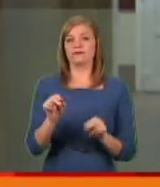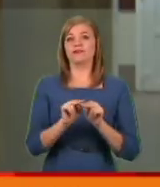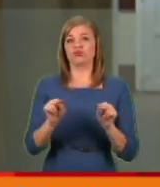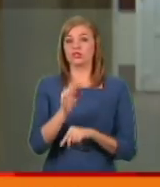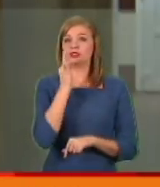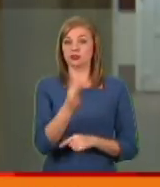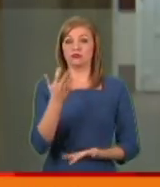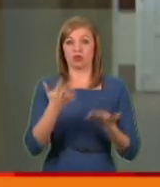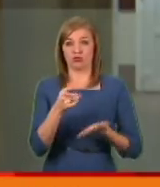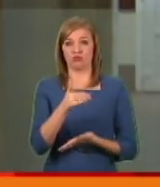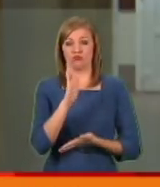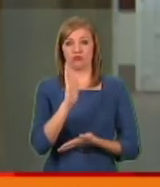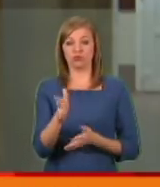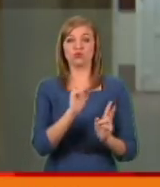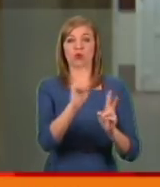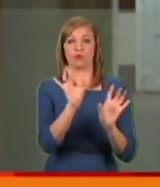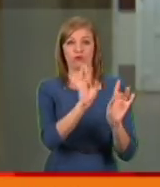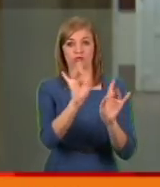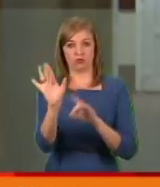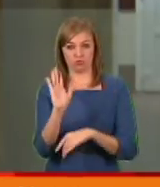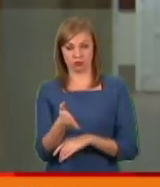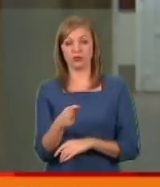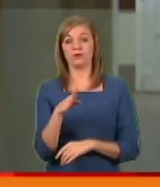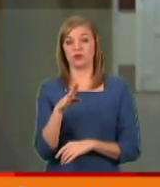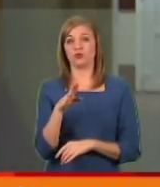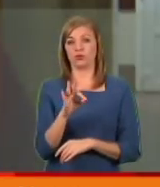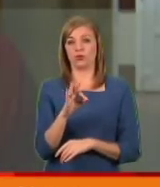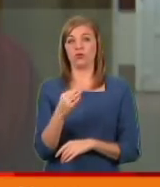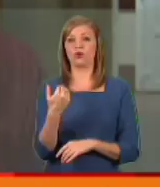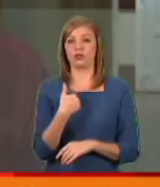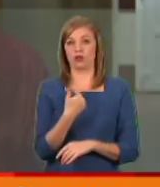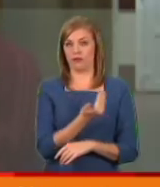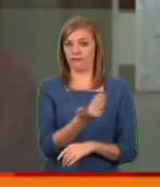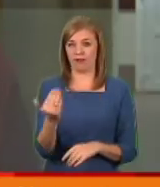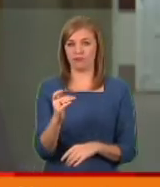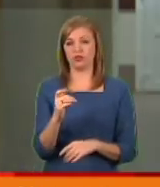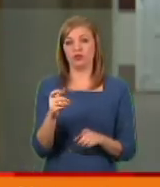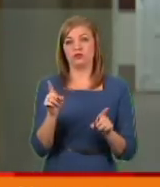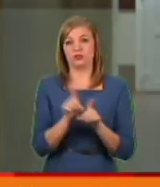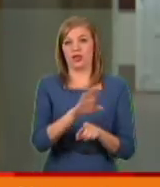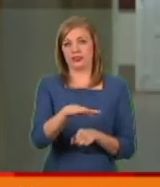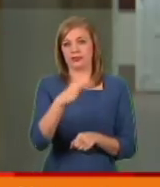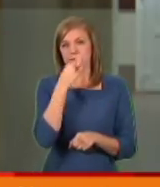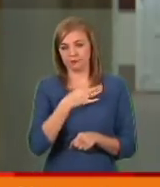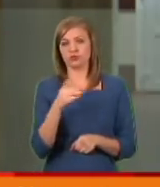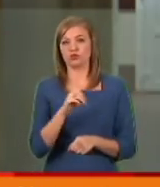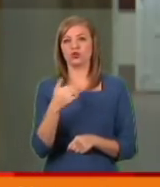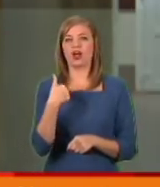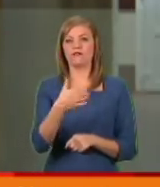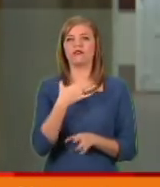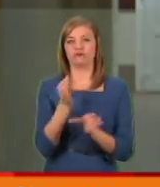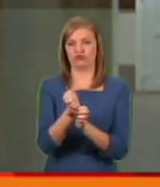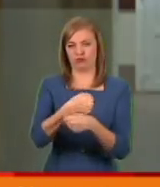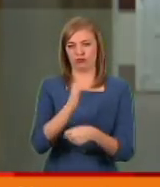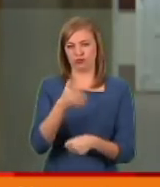їм сказав, якщо ви будете комусь розповідати, то я вам, ну, зі слів дітей, я вам повідкручую шиї,